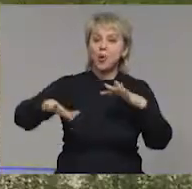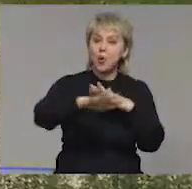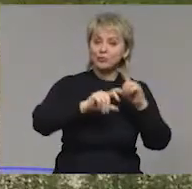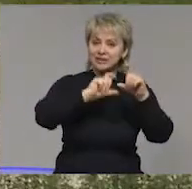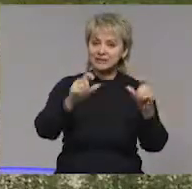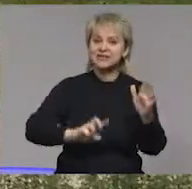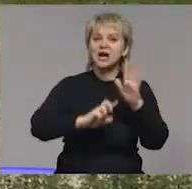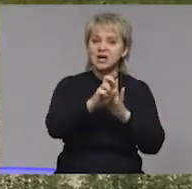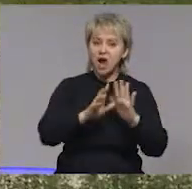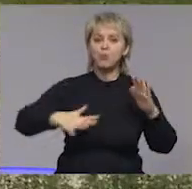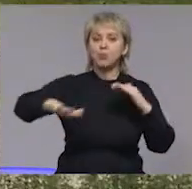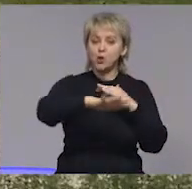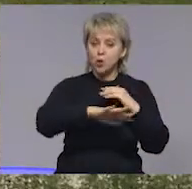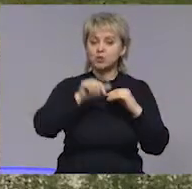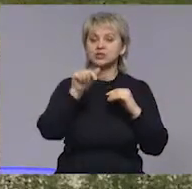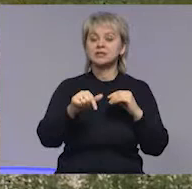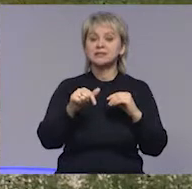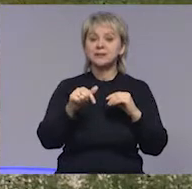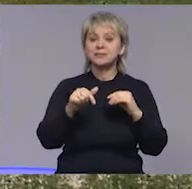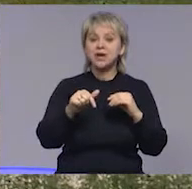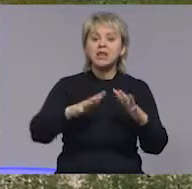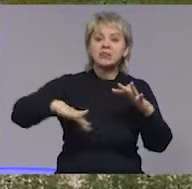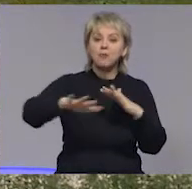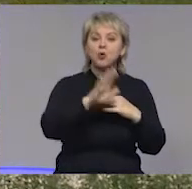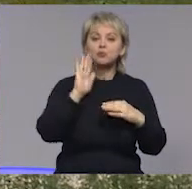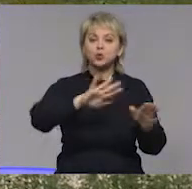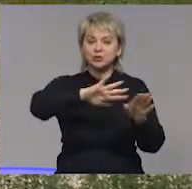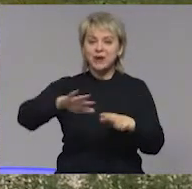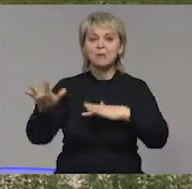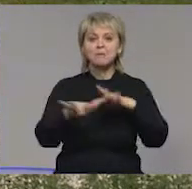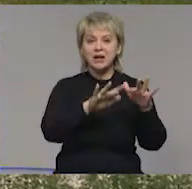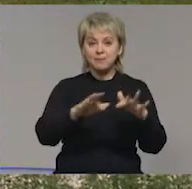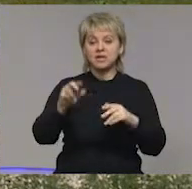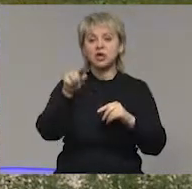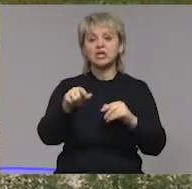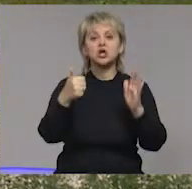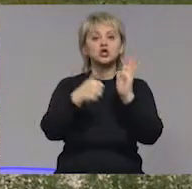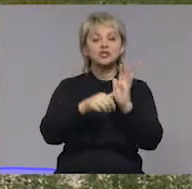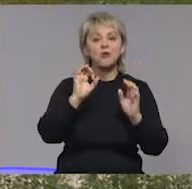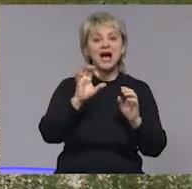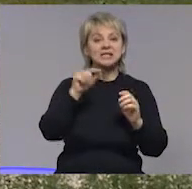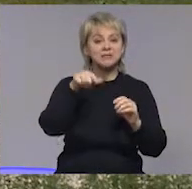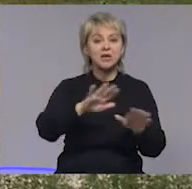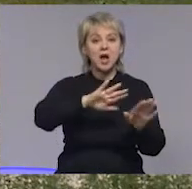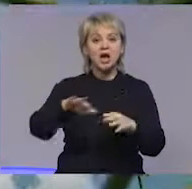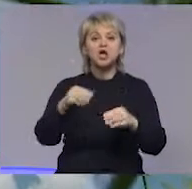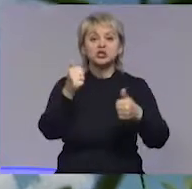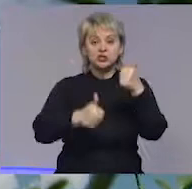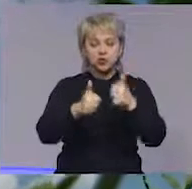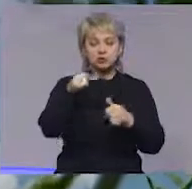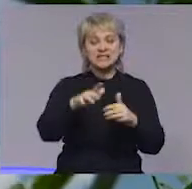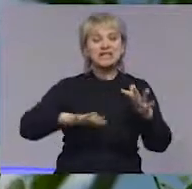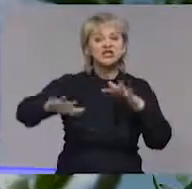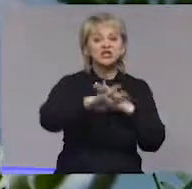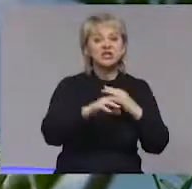с храмом, с площадью. На площади будут проходить мероприятия. 6 октября здесь пройдут шермицы.